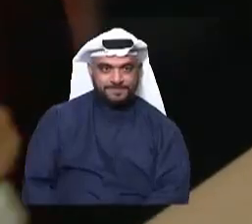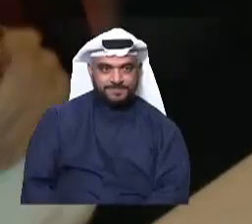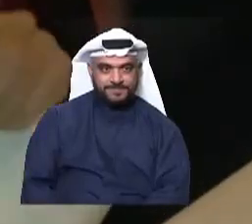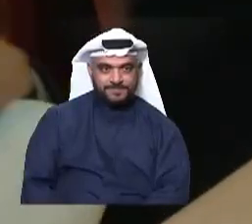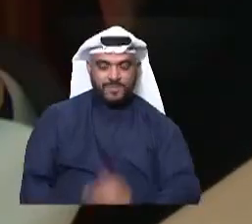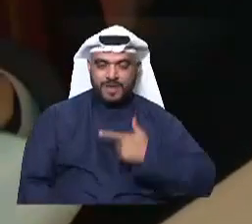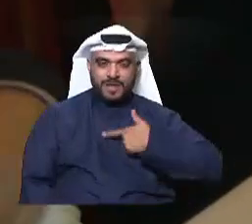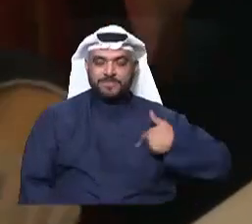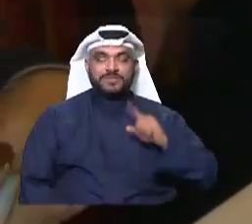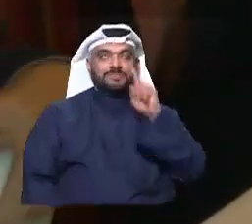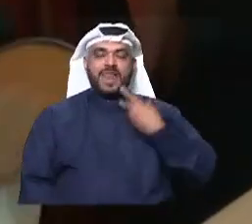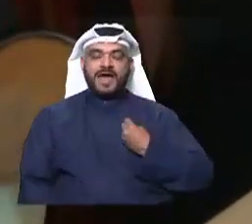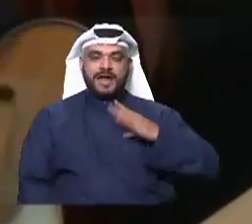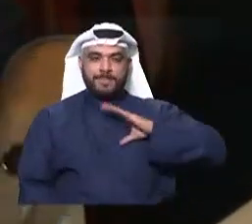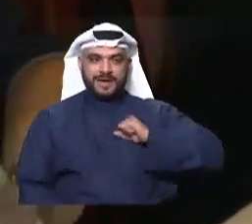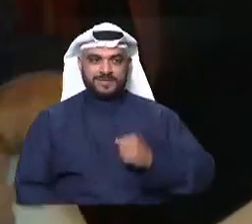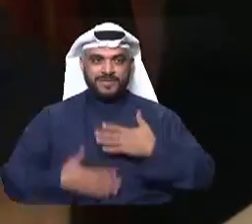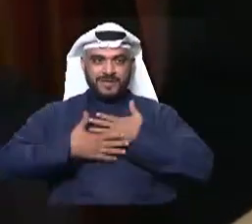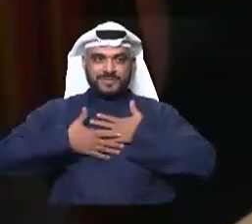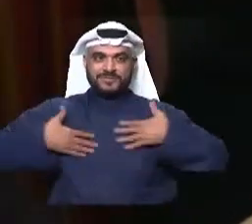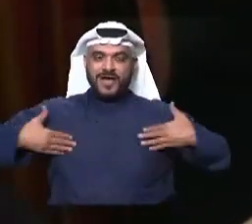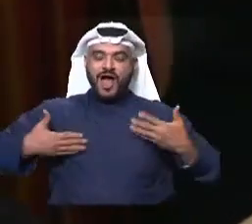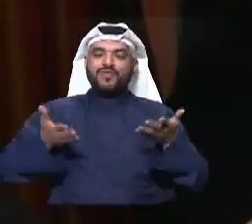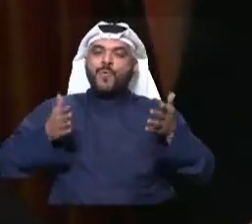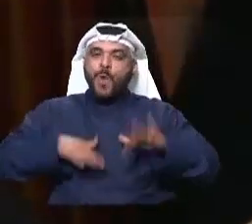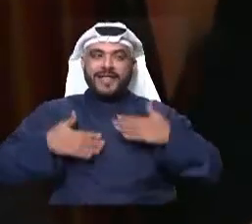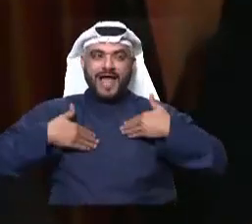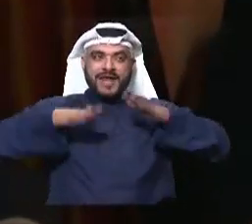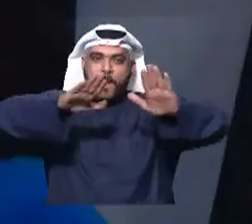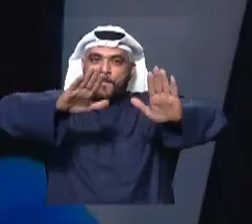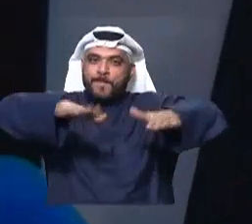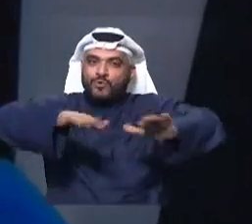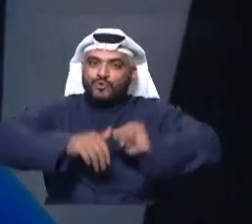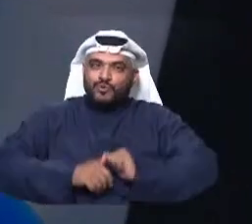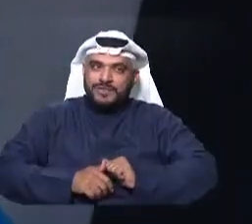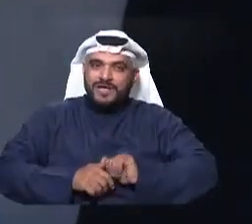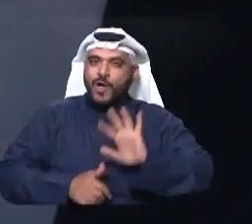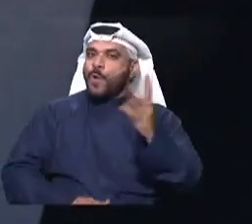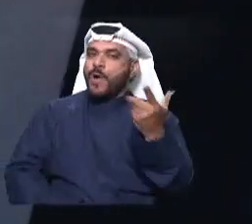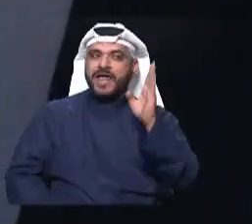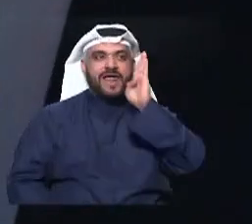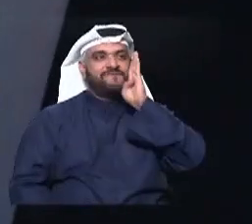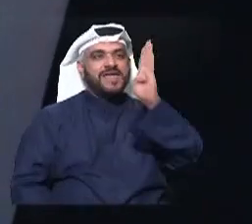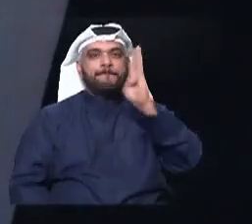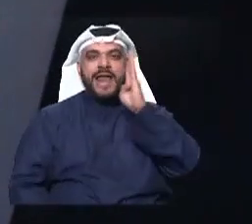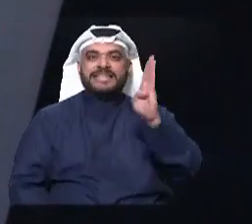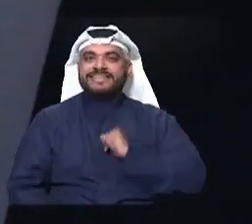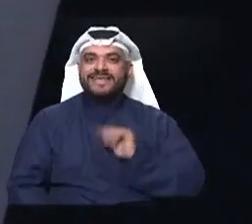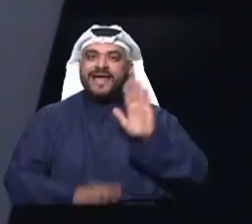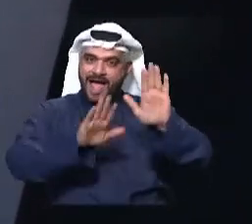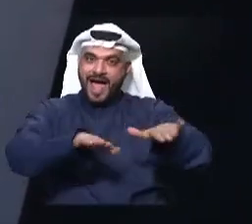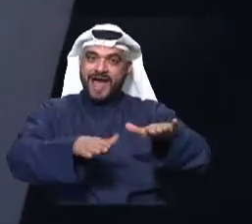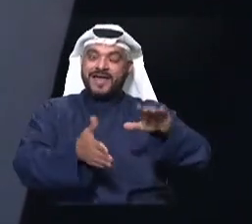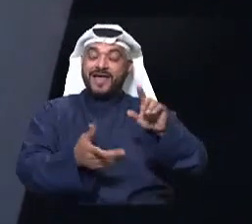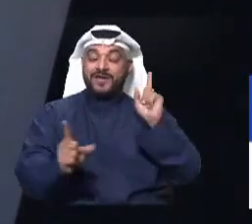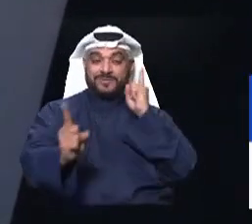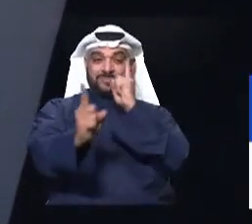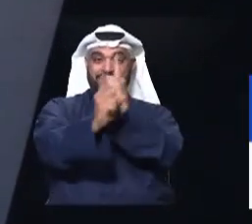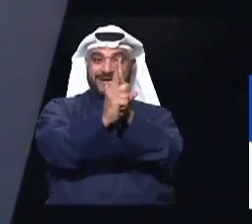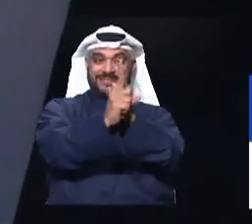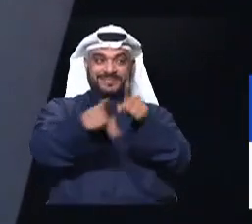بسم الله الرحمن الرحيم، سعيد للغاية في تواجدي في بلجيكا في بروكسل ولقاء